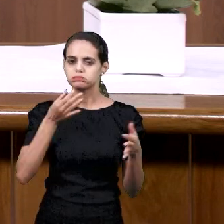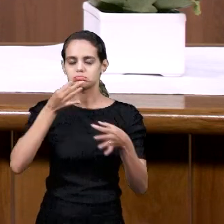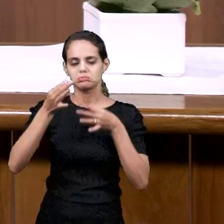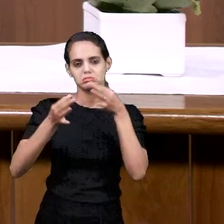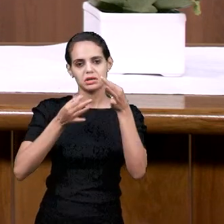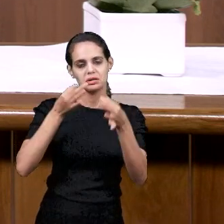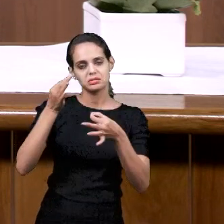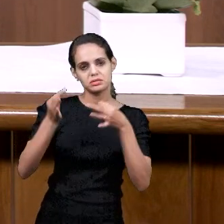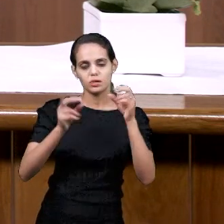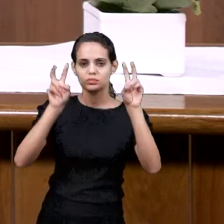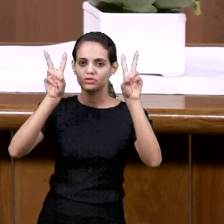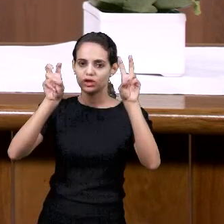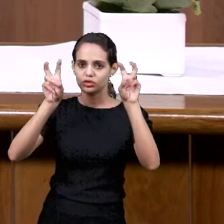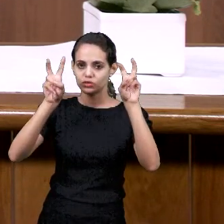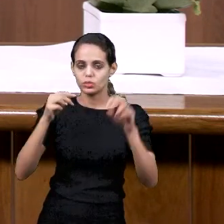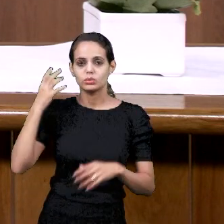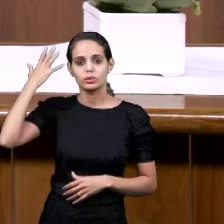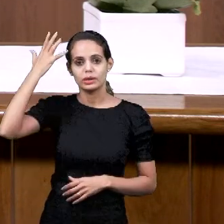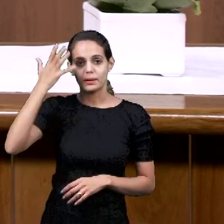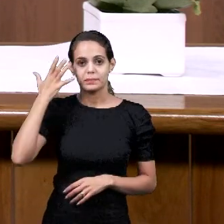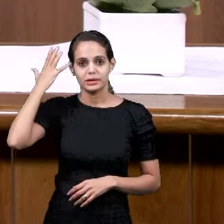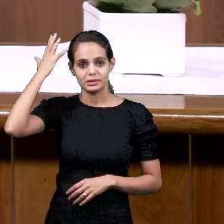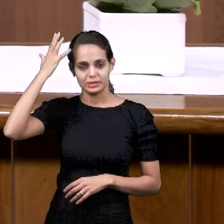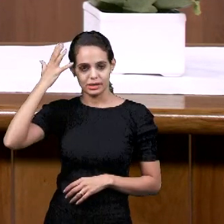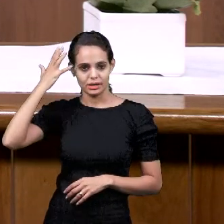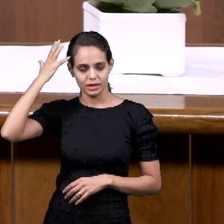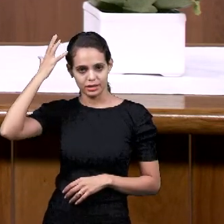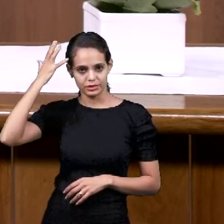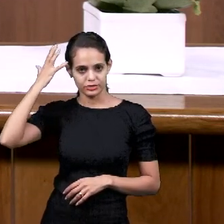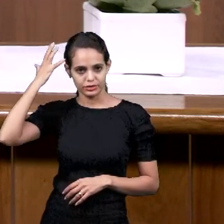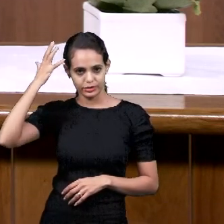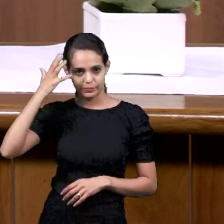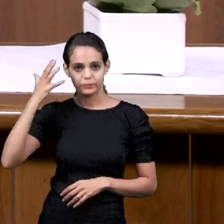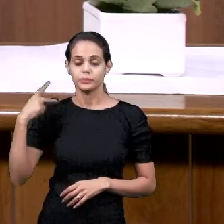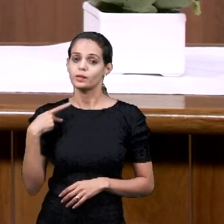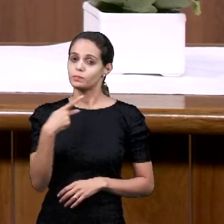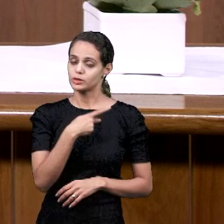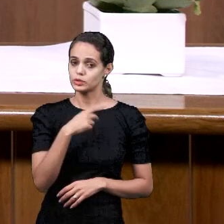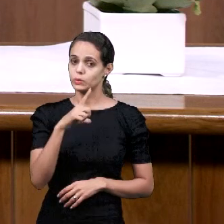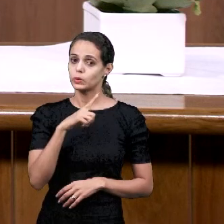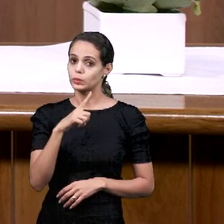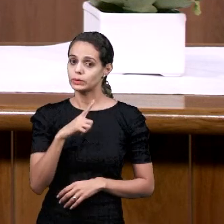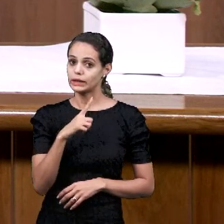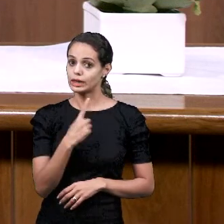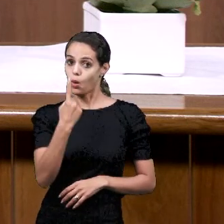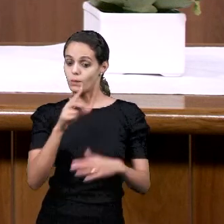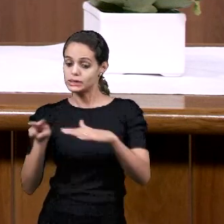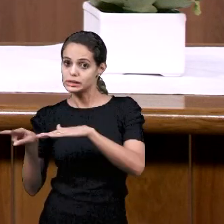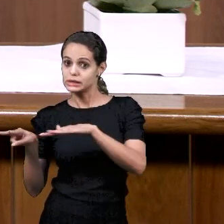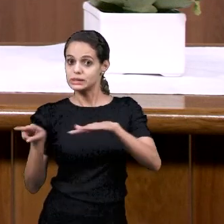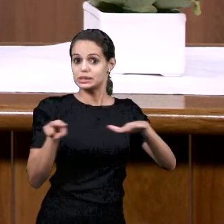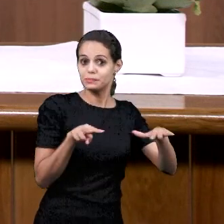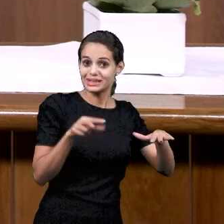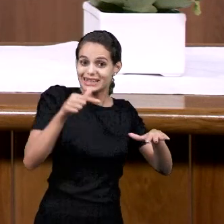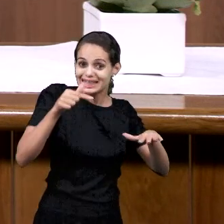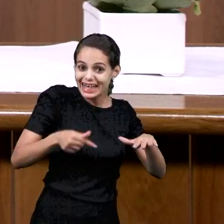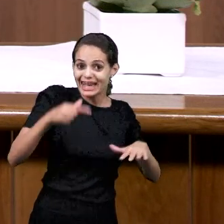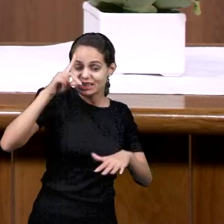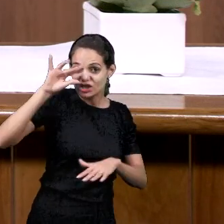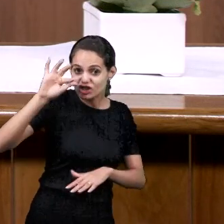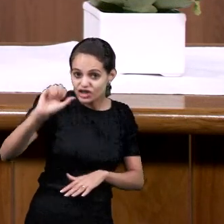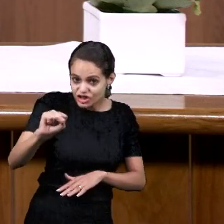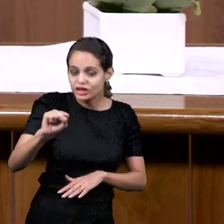abordées dans les messages. Les pasteurs ont une semaine pour préparer, chercher le Seigneur la